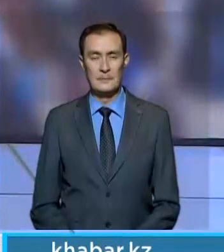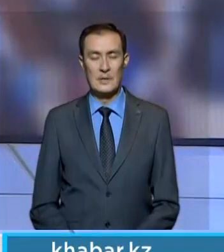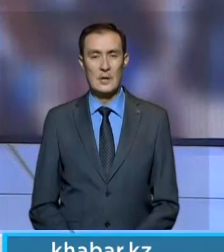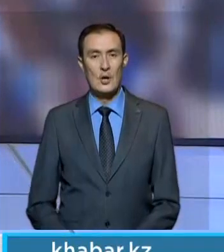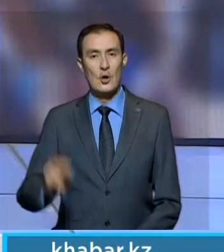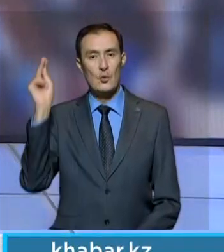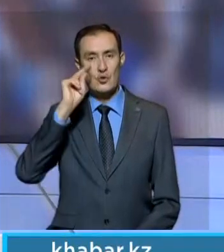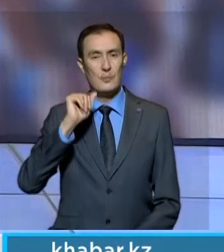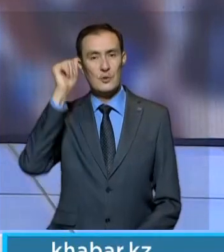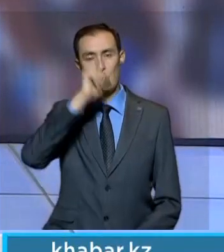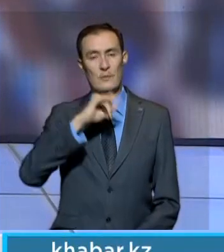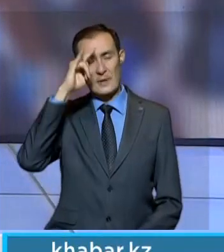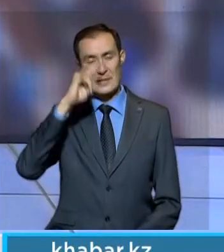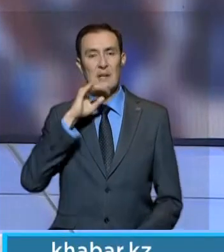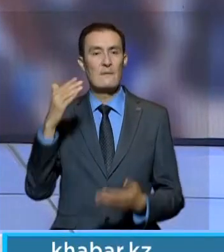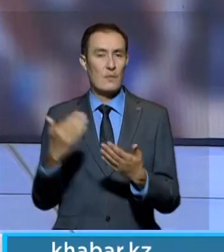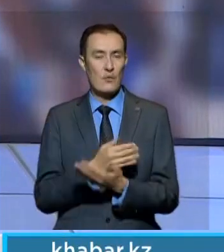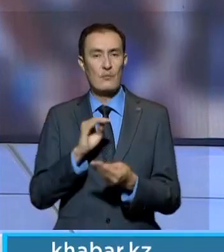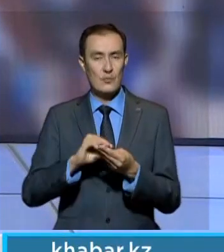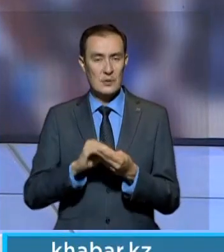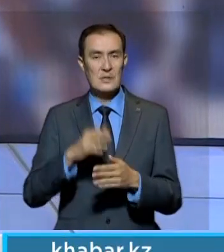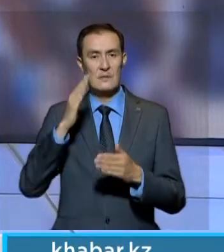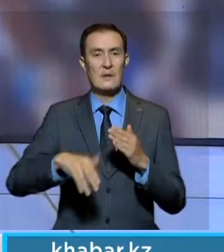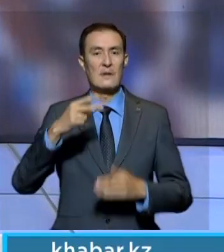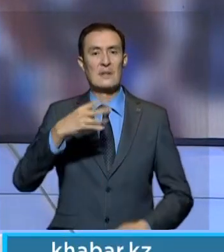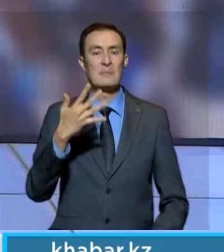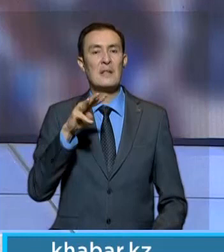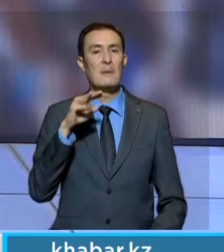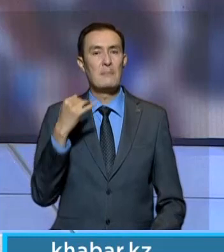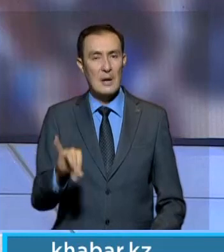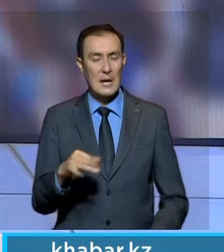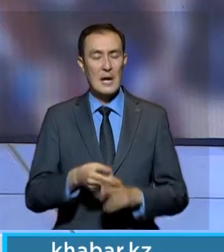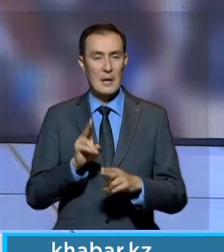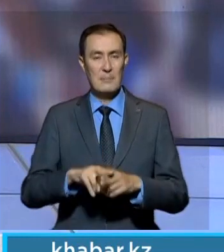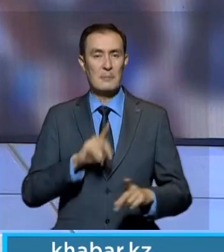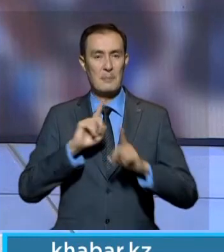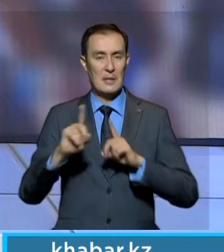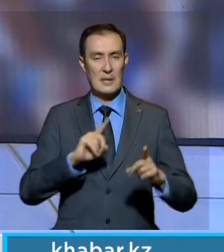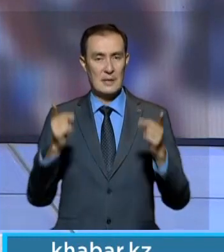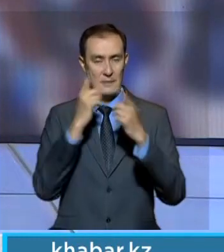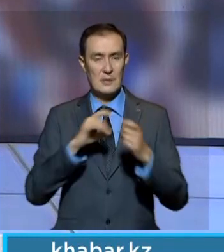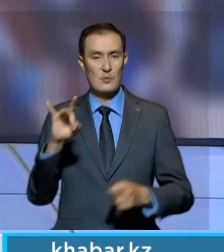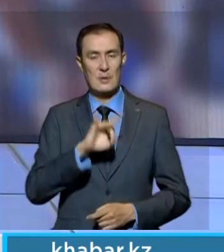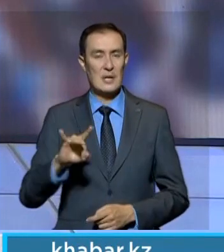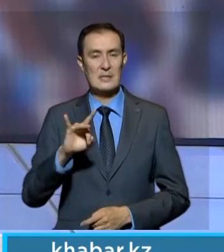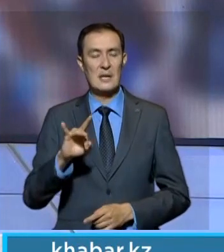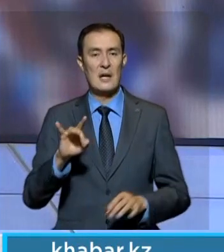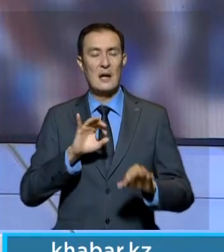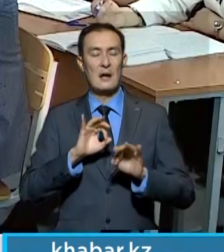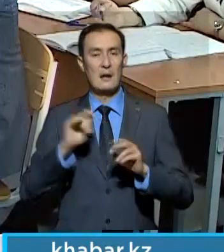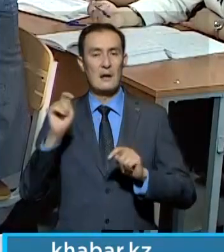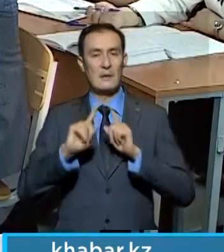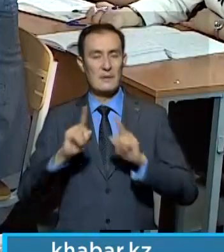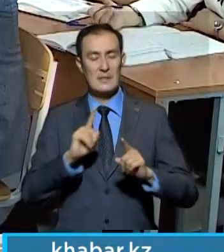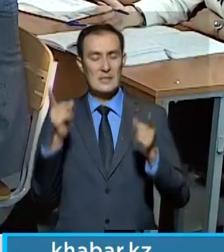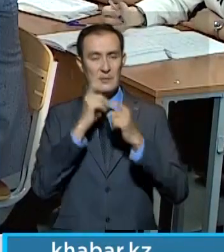учебный год в Казахстане вновь будет завершаться 25 мая об этом сегодня на пленарной сессии Республиканской августовской конференции